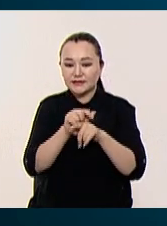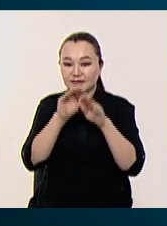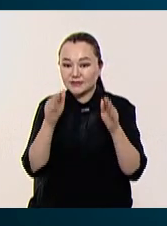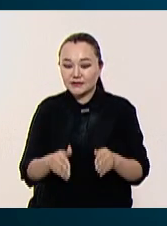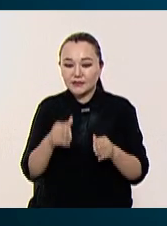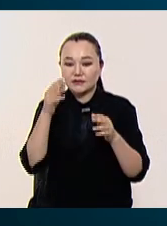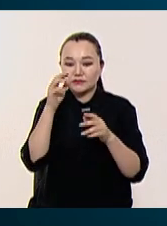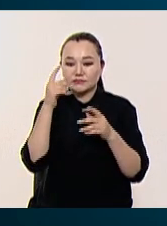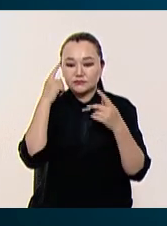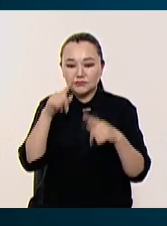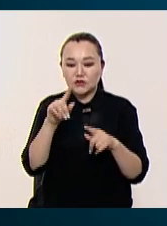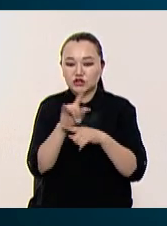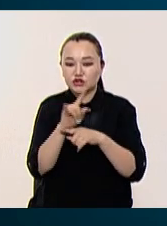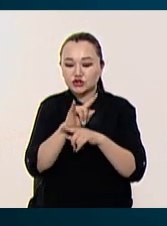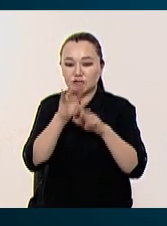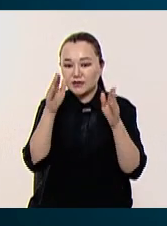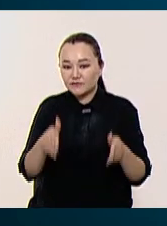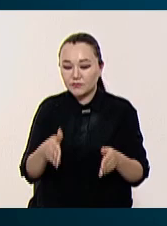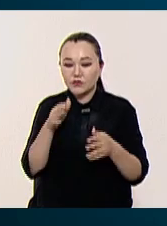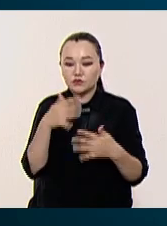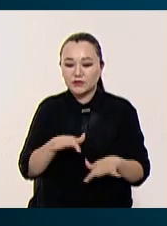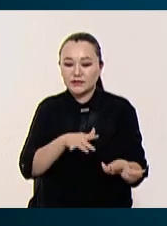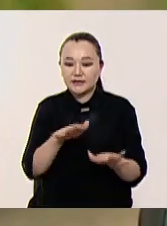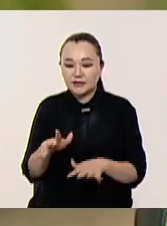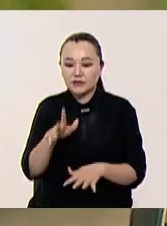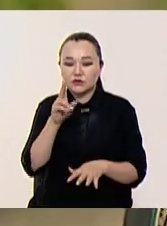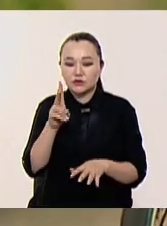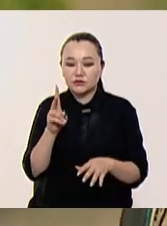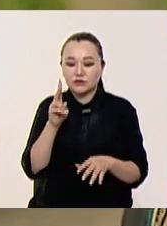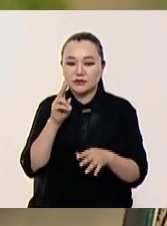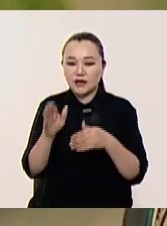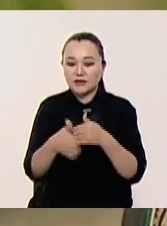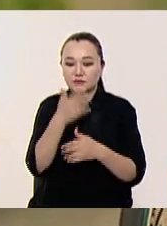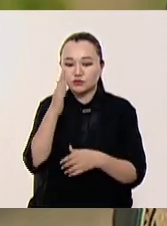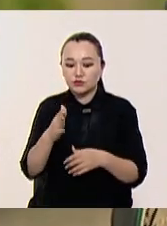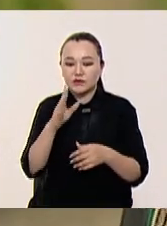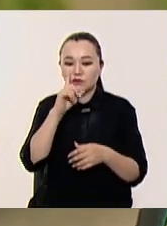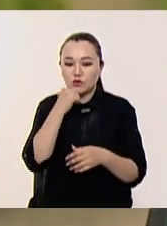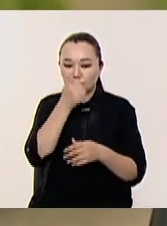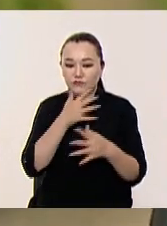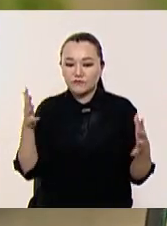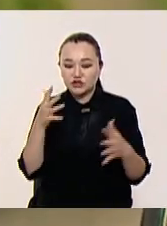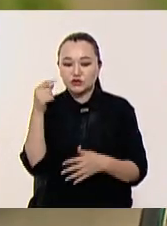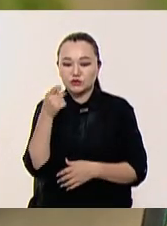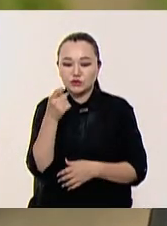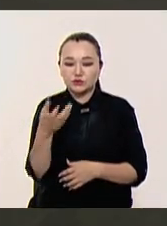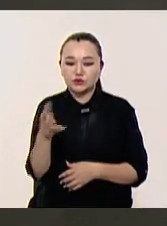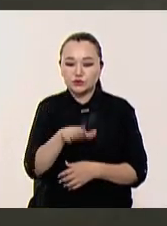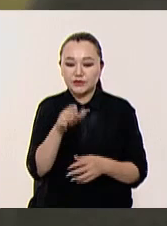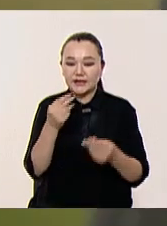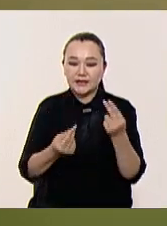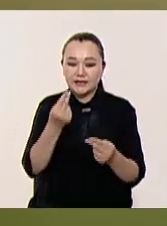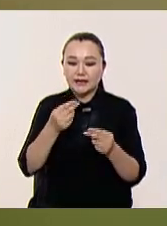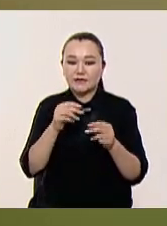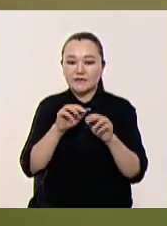А на владельцев лже-автоматов завели уголовные дела. За весь год было уничтожено свыше 100 игровых автоматов.